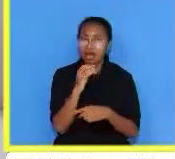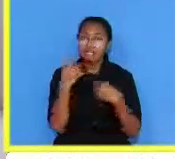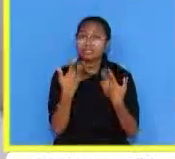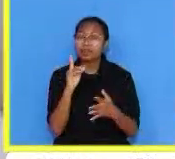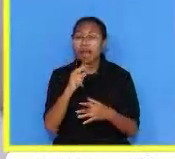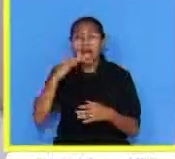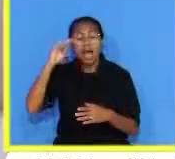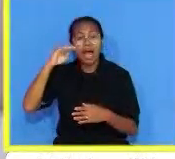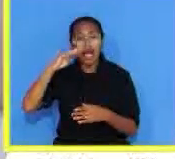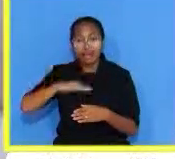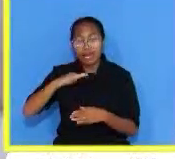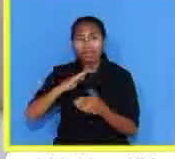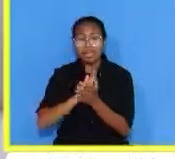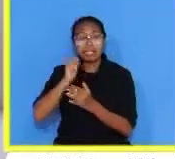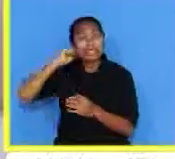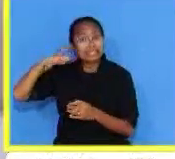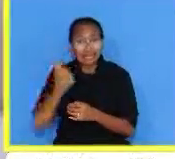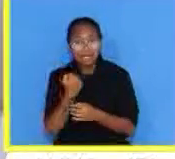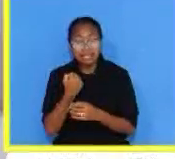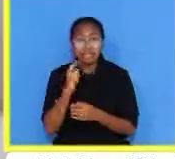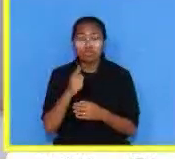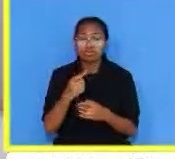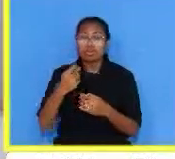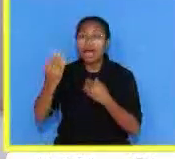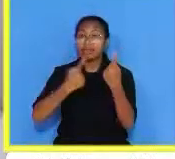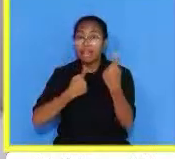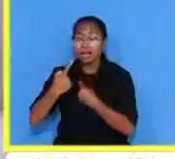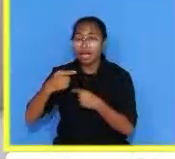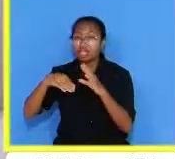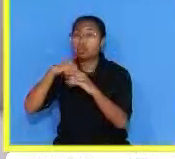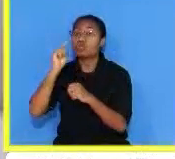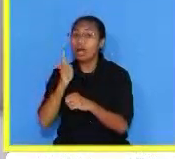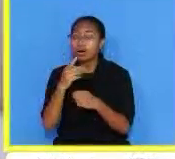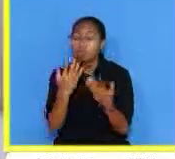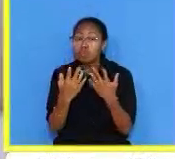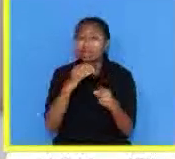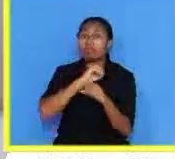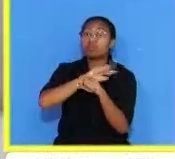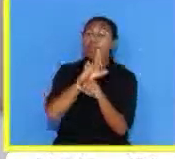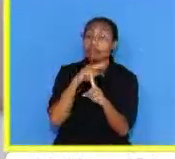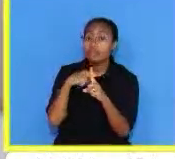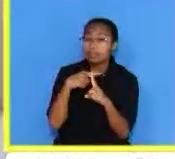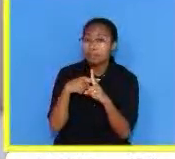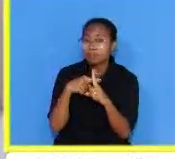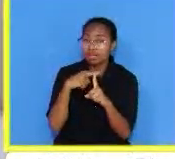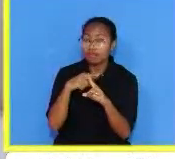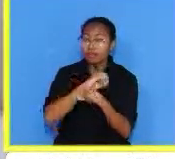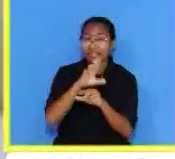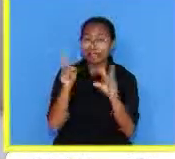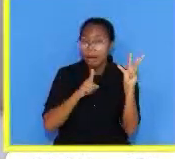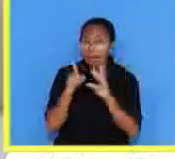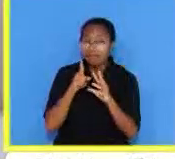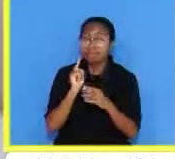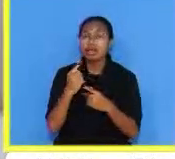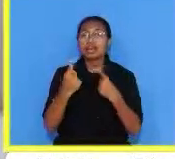Kemudian anak istri ada dari luar mungkin saja terpapar sampai di rumah, artinya